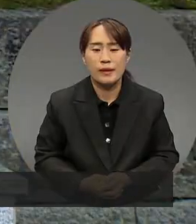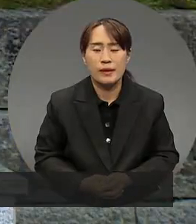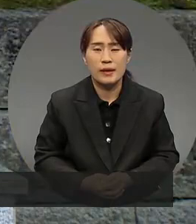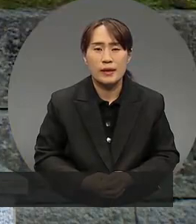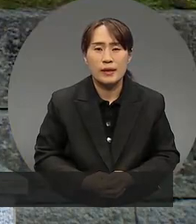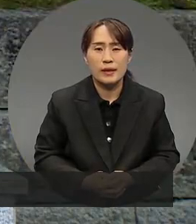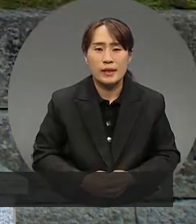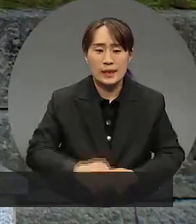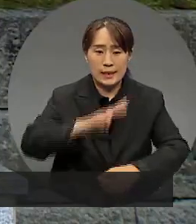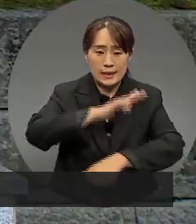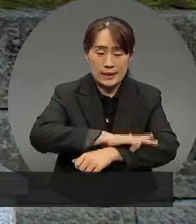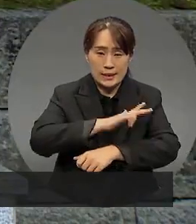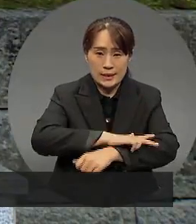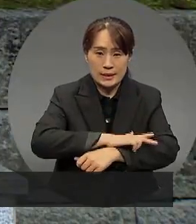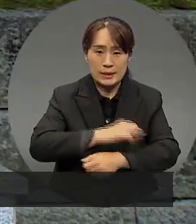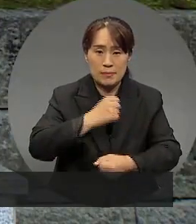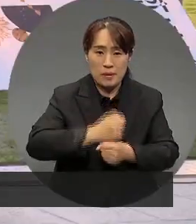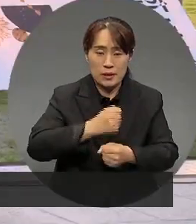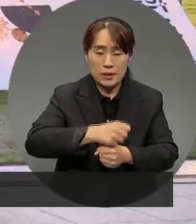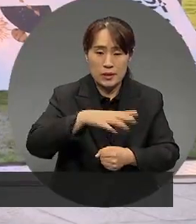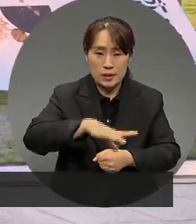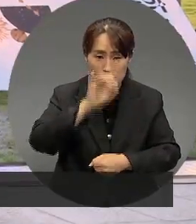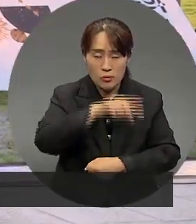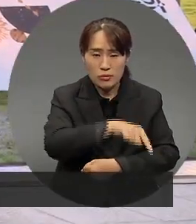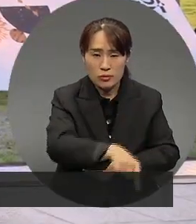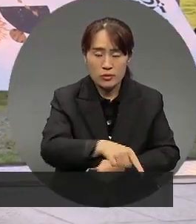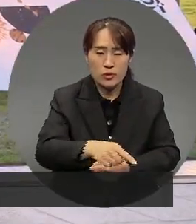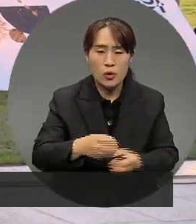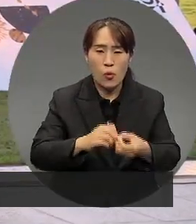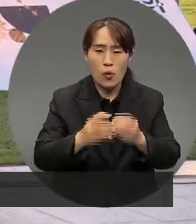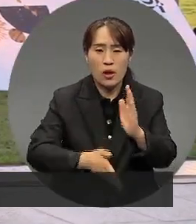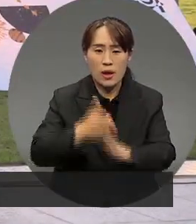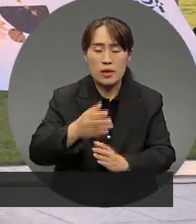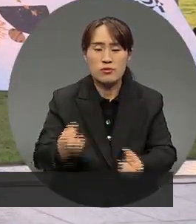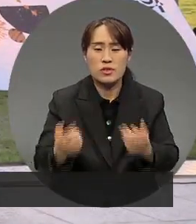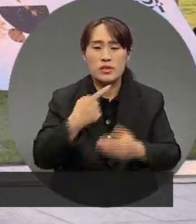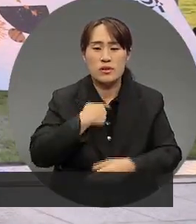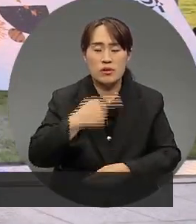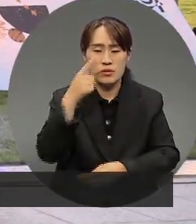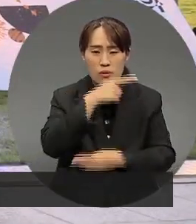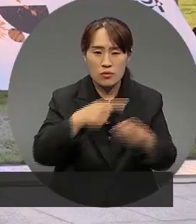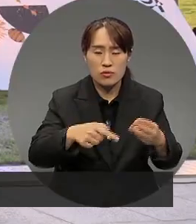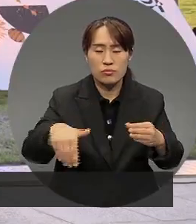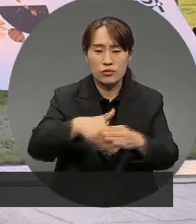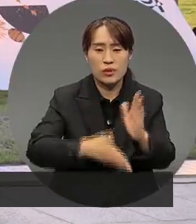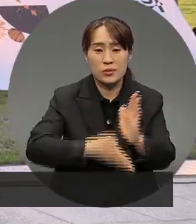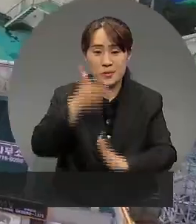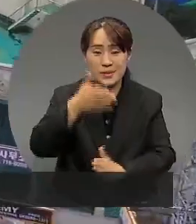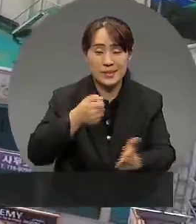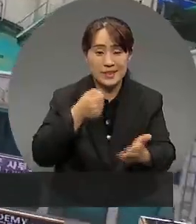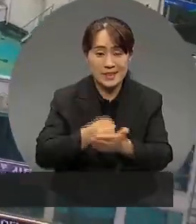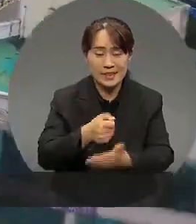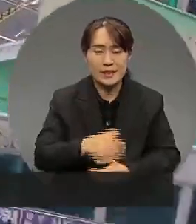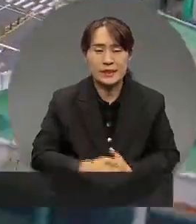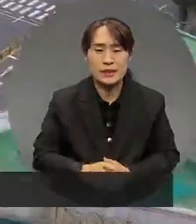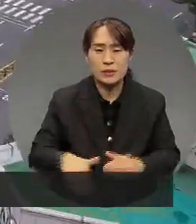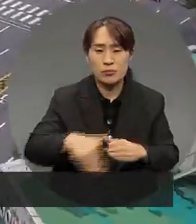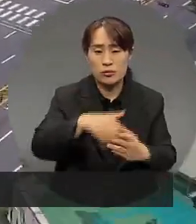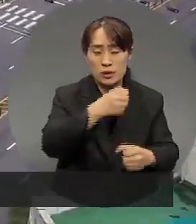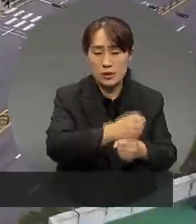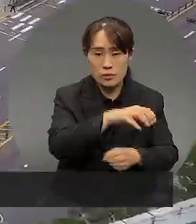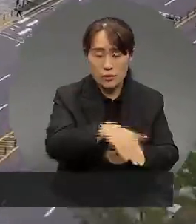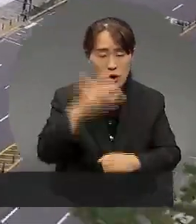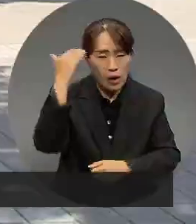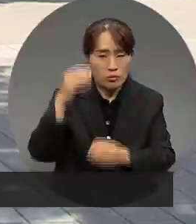직 탄생지 지난 25년간 공비를 열어온 대한민국 법정문화도시 문화제과